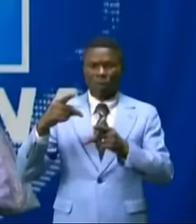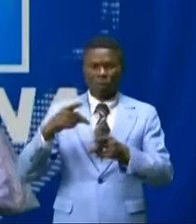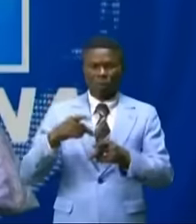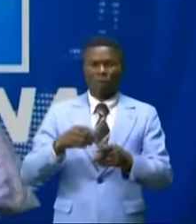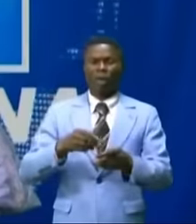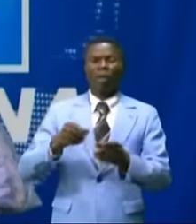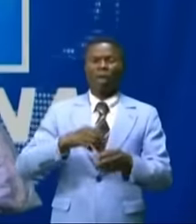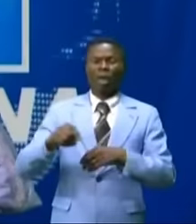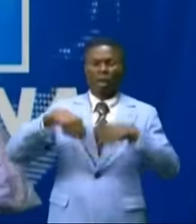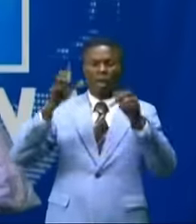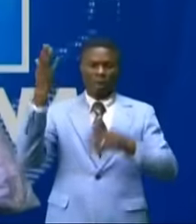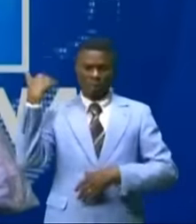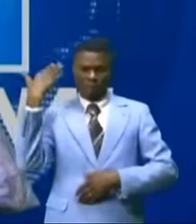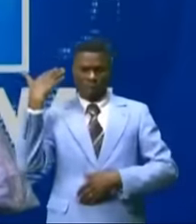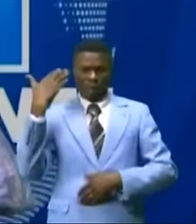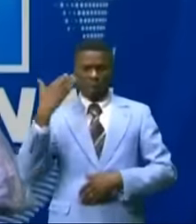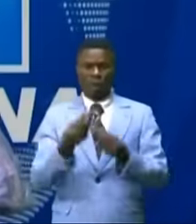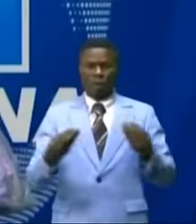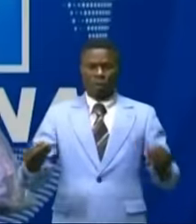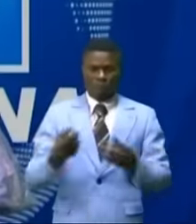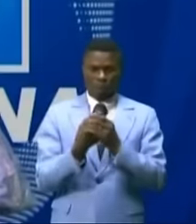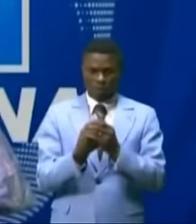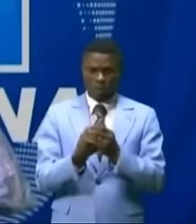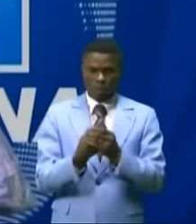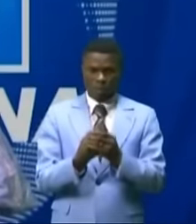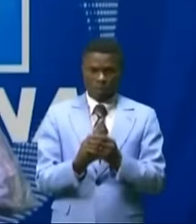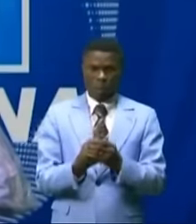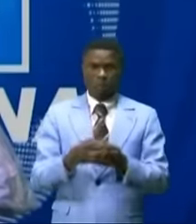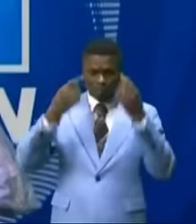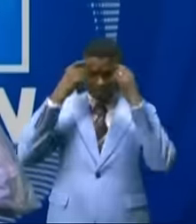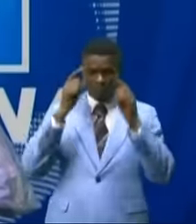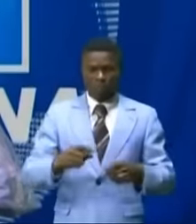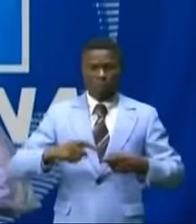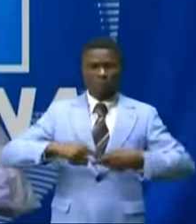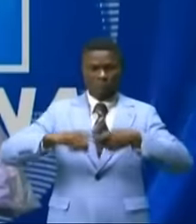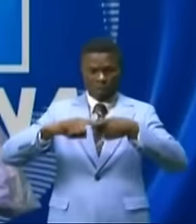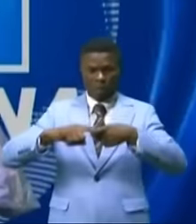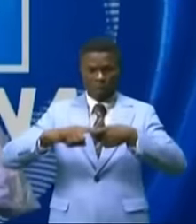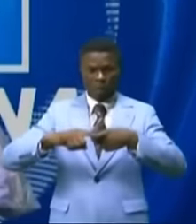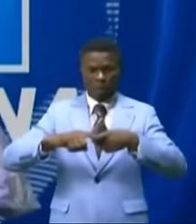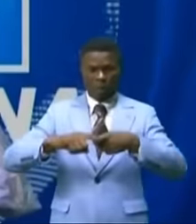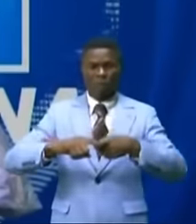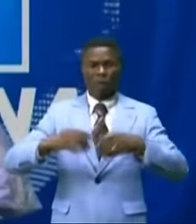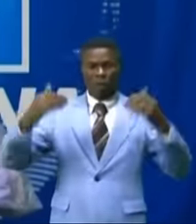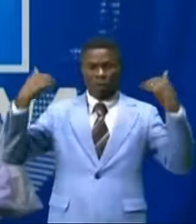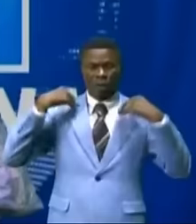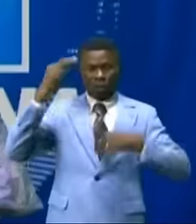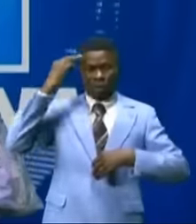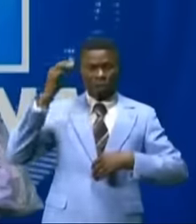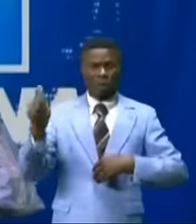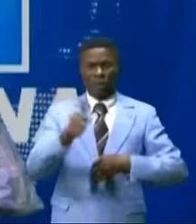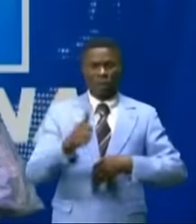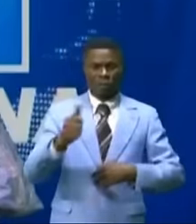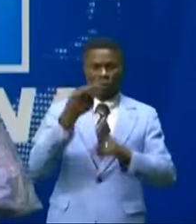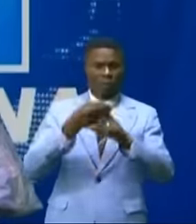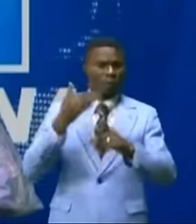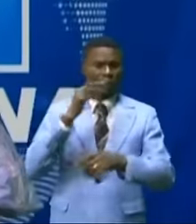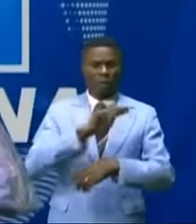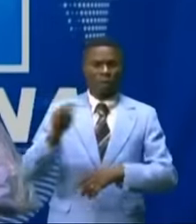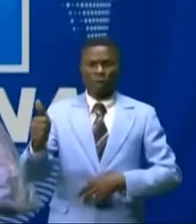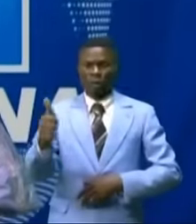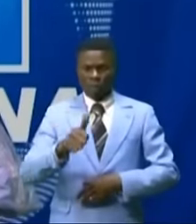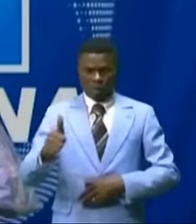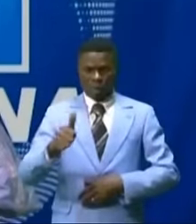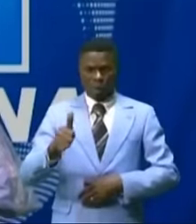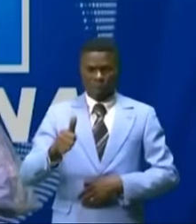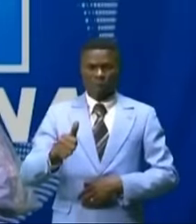administrations antérieures seront réglés dès que la mesure d'interdiction prise par la tutelle le 21 juin 2021